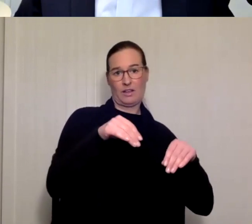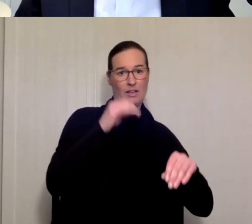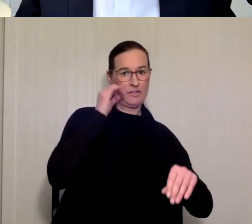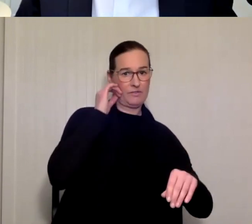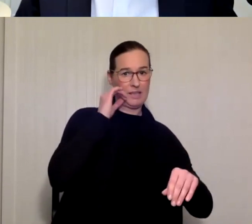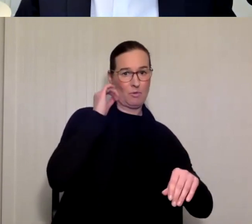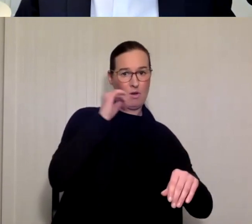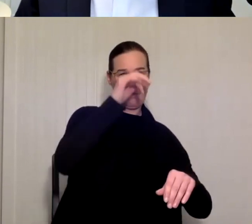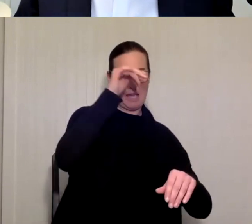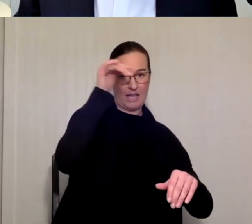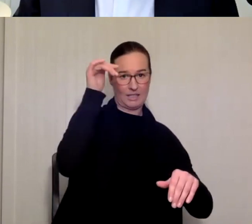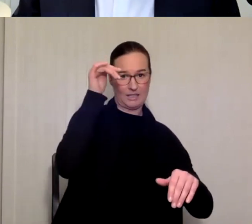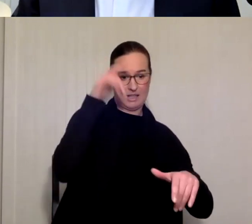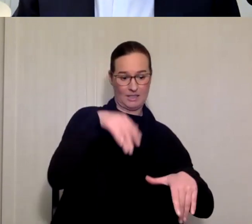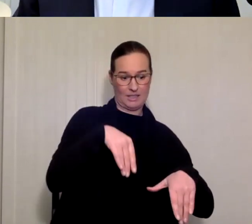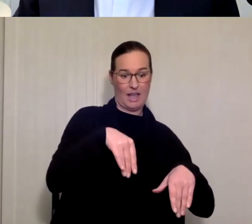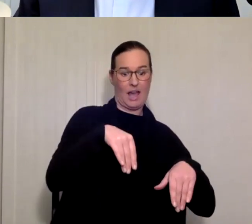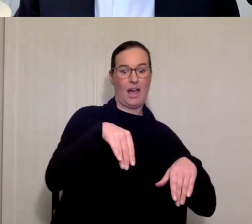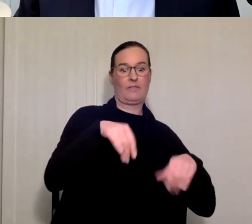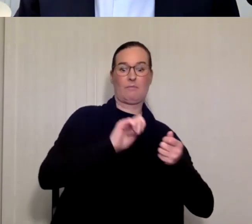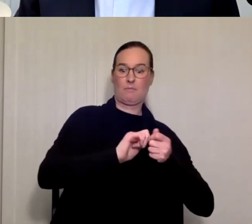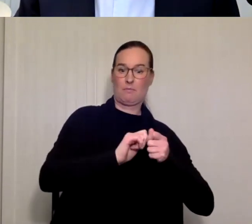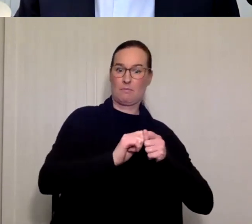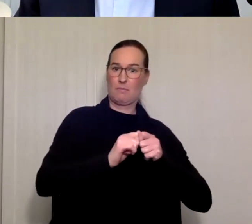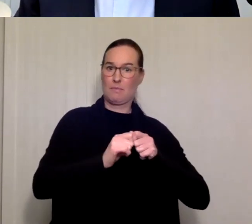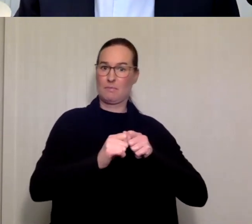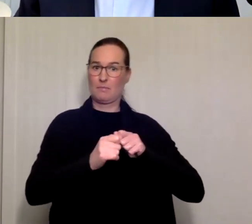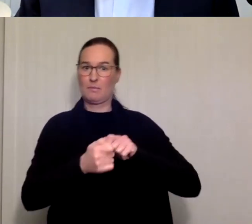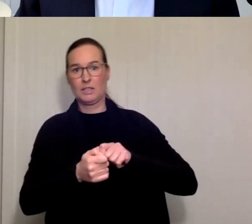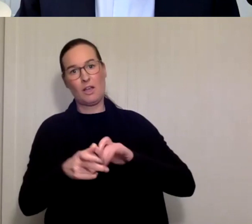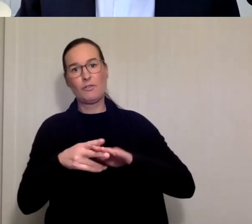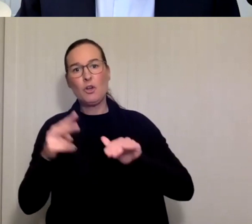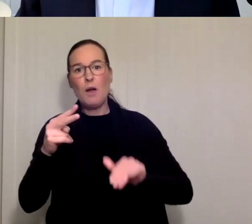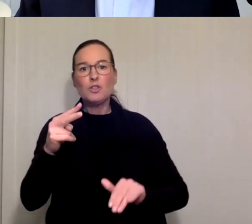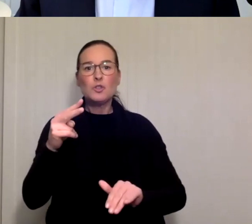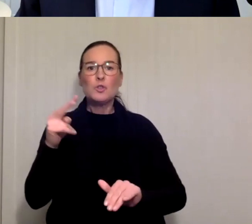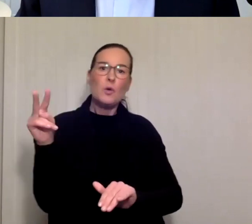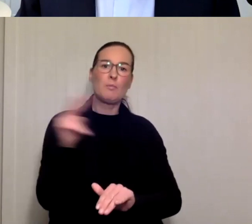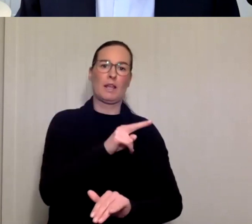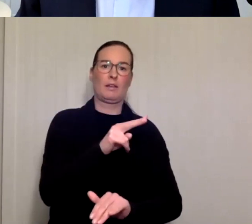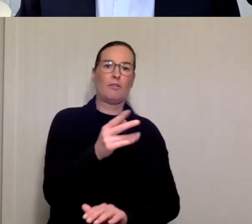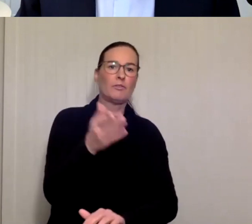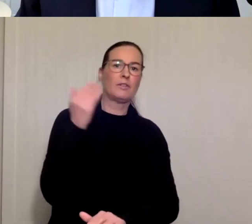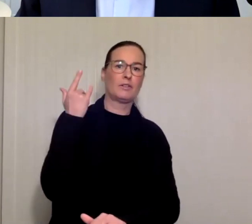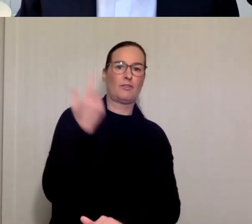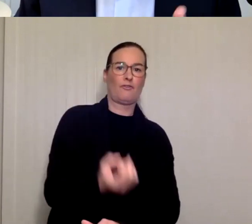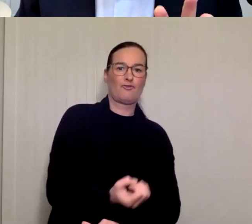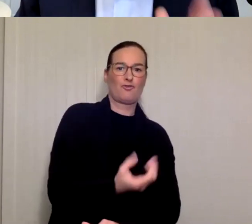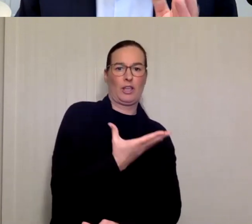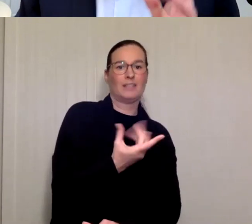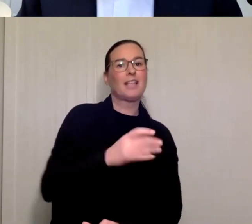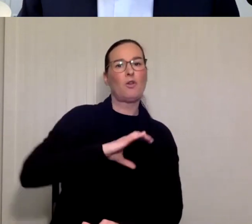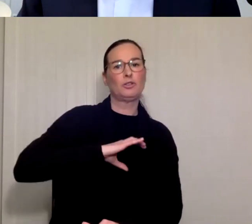dass diese Welt sich verwandelte, das ist, glaube ich, auch eine Chance. Das ist, glaube ich, auch eine Chance.